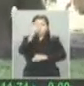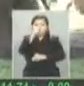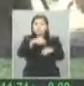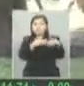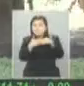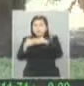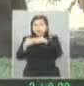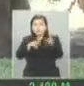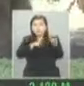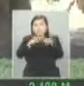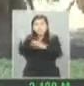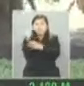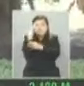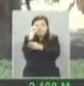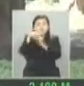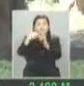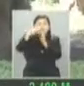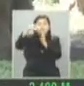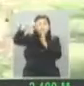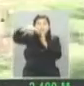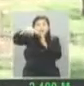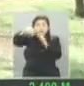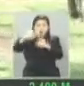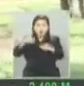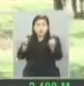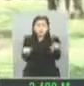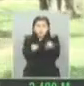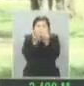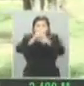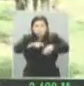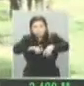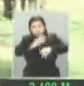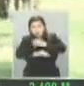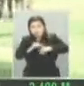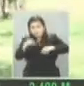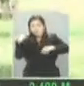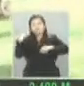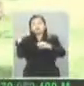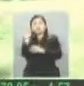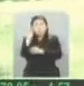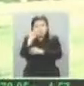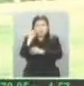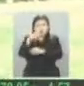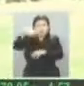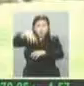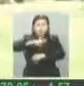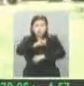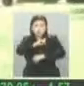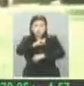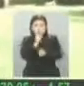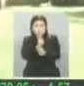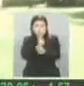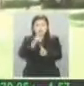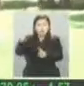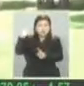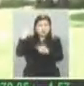เขตจังหวัดแพร่และได้รับการช่วยเหลือจากเจ้าหน้าที่องค์การอุตสาหกรรมป่าไม้เช่นเดียวกับช้างอีก26เชือกที่ส่วนใหญ่